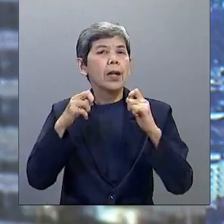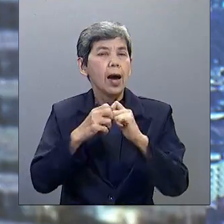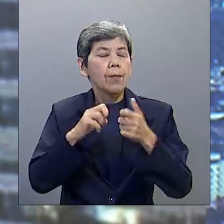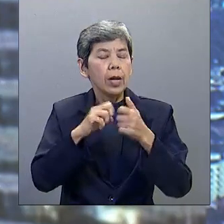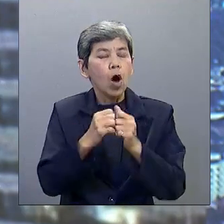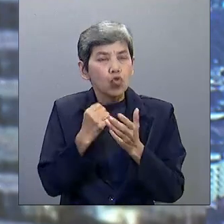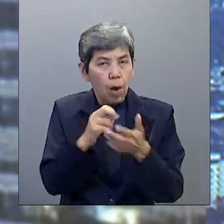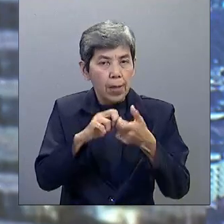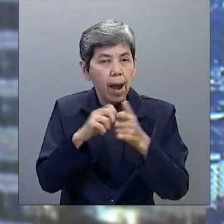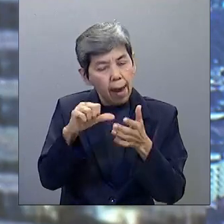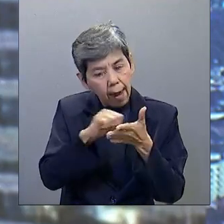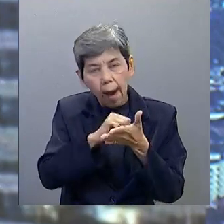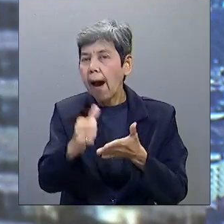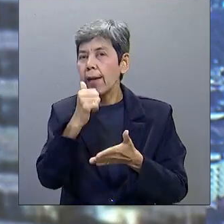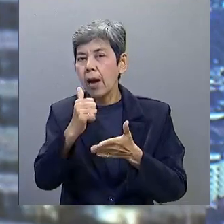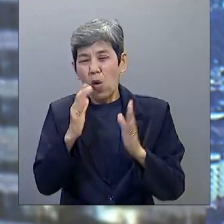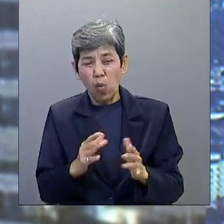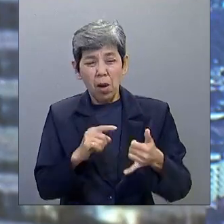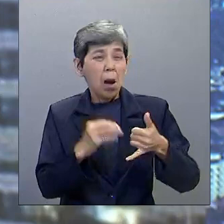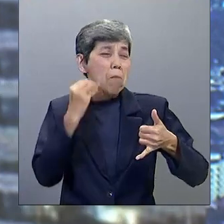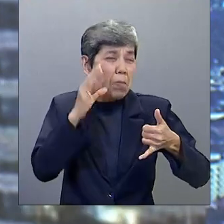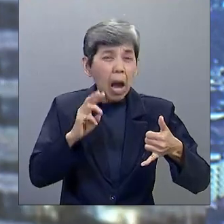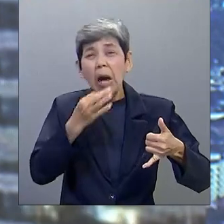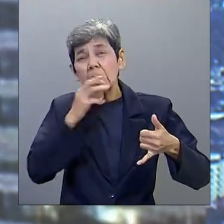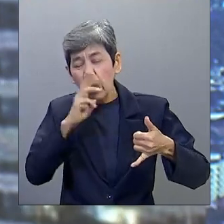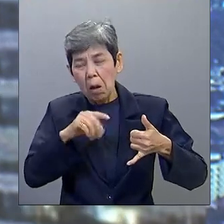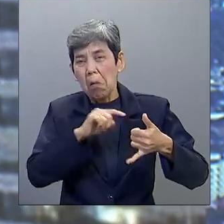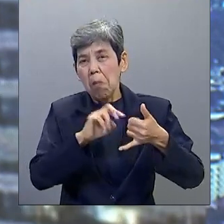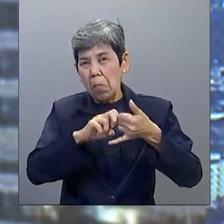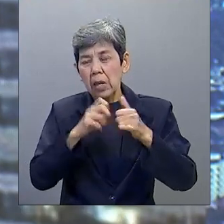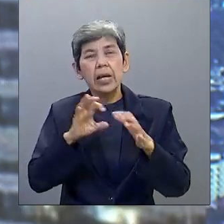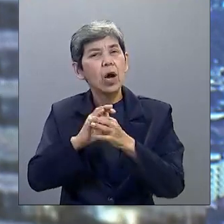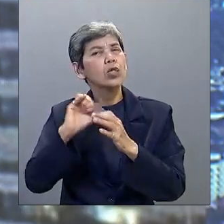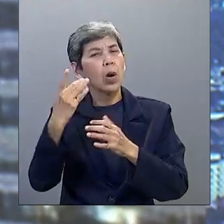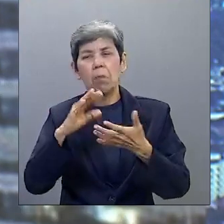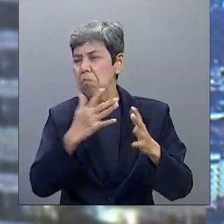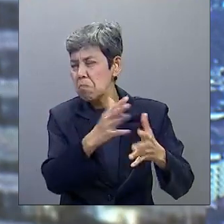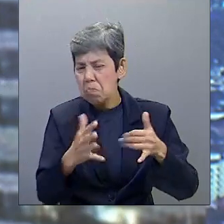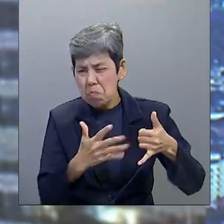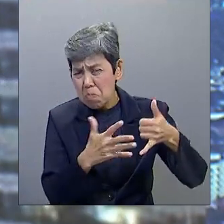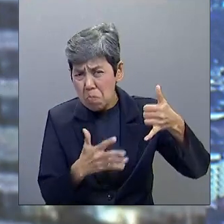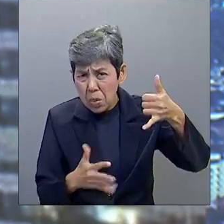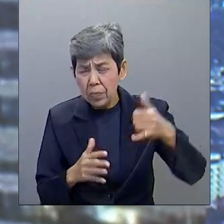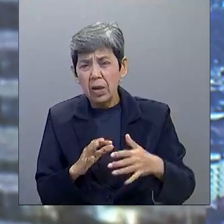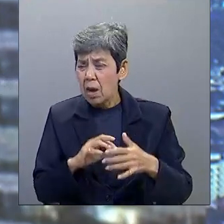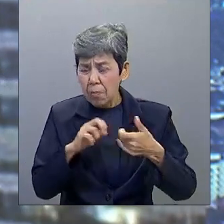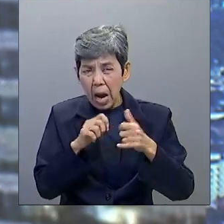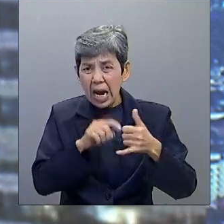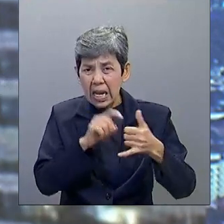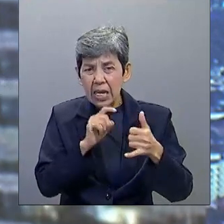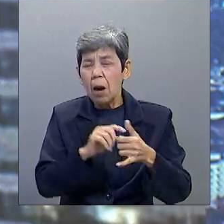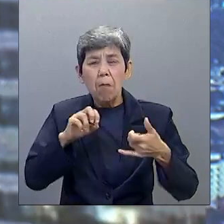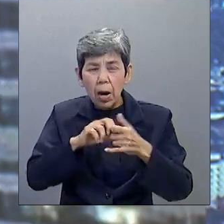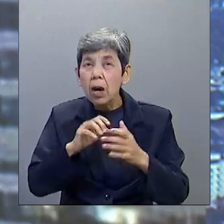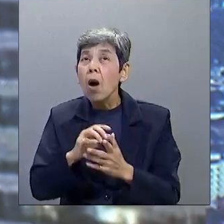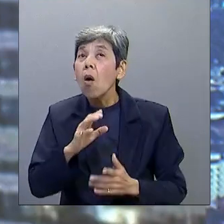างๆเพราะอย่างที่บอกตั้งแต่แรกว่าคนเร่ร่อนหรือคนไร้บ้านคือปลายปัญหาของทุกสวัสดิการเขาไม่ใช่ต้นปัญหาแต่เขาเป็นปลายปัญห